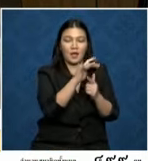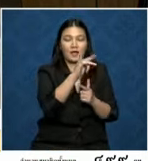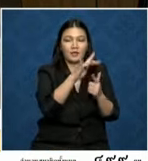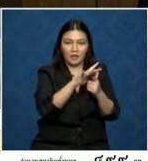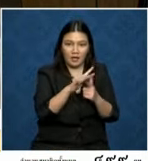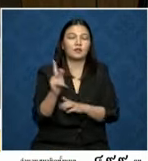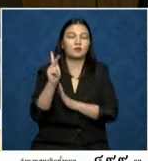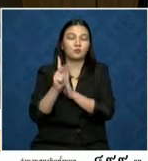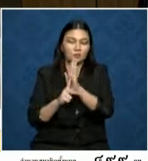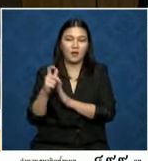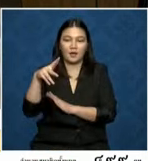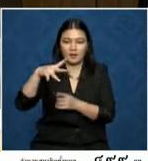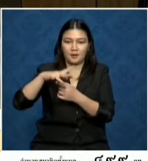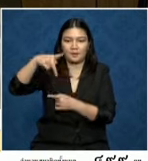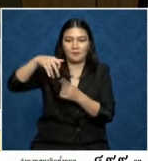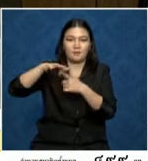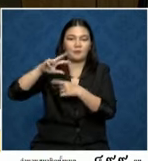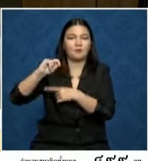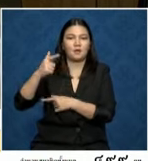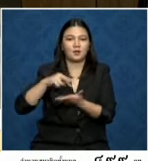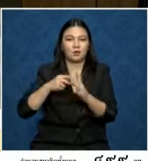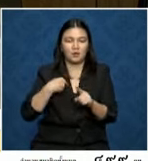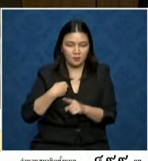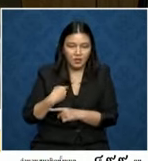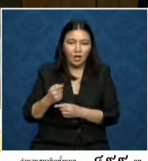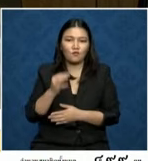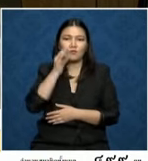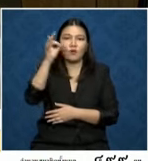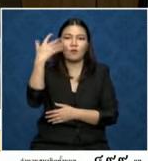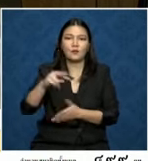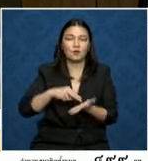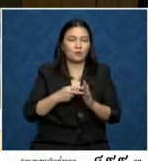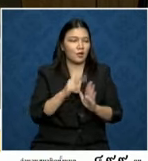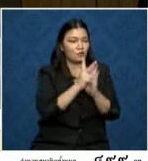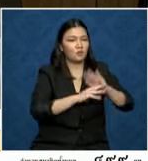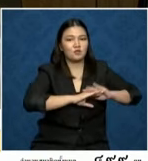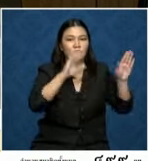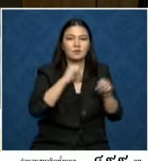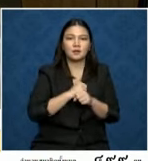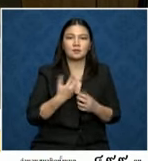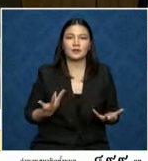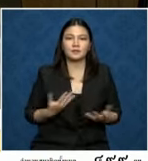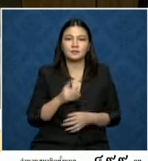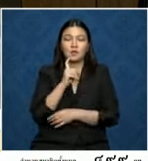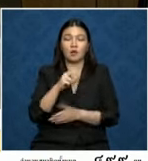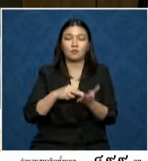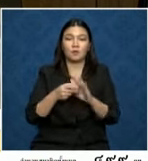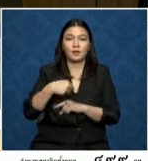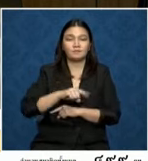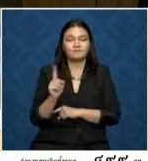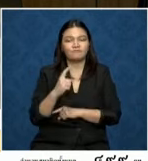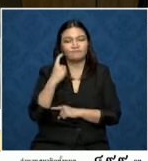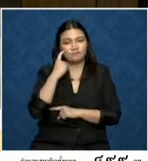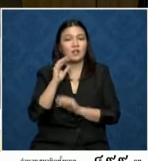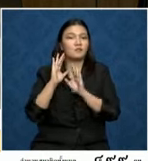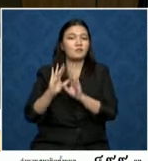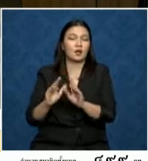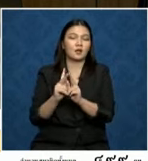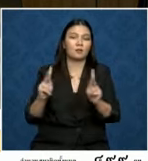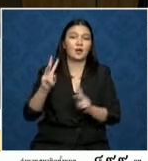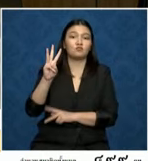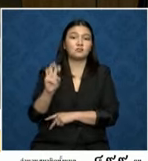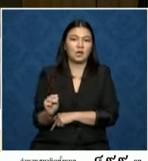ตรงนี้แล้วเขาจะทำยังไงร่างพรบ.ยกเลิกฉบับนี้ไม่ได้เขียนทางออกไว้ให้เขานะครับผมอยากให้กรรมาธิการวิสามัญนะครับ